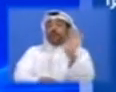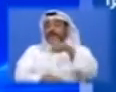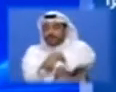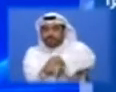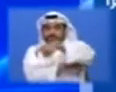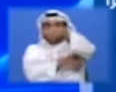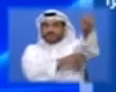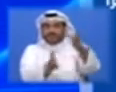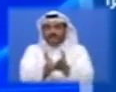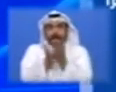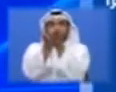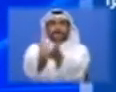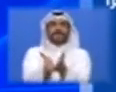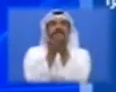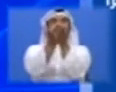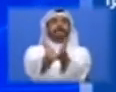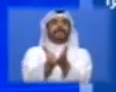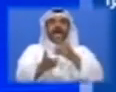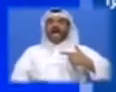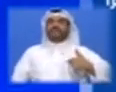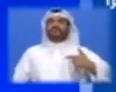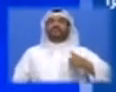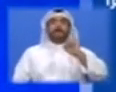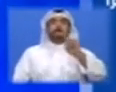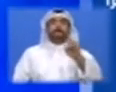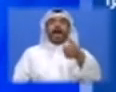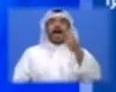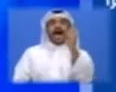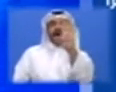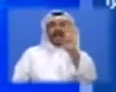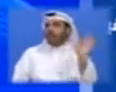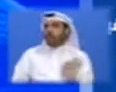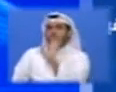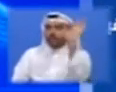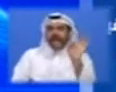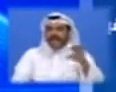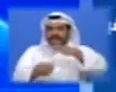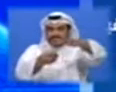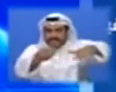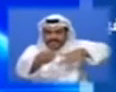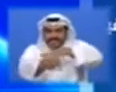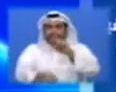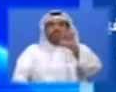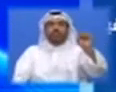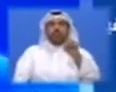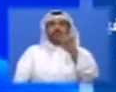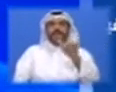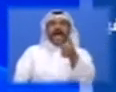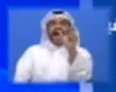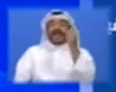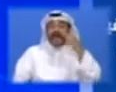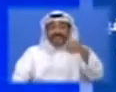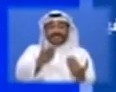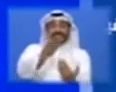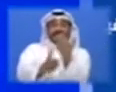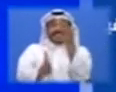الكبير هو الربط بينه وبين مشروع المدينه المقترحه وقد كلف مجلس الوزراء لجنه الشؤون